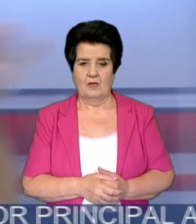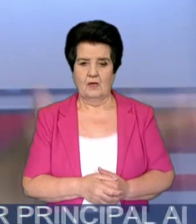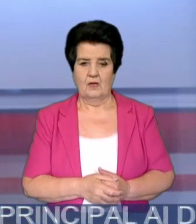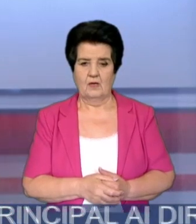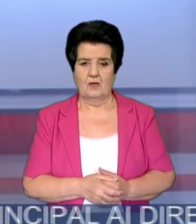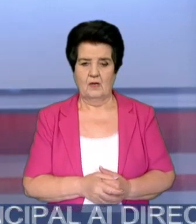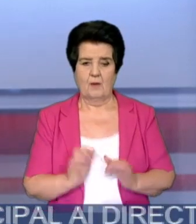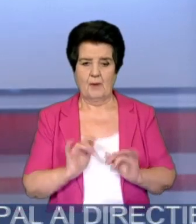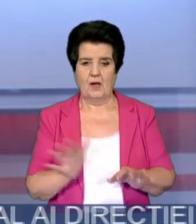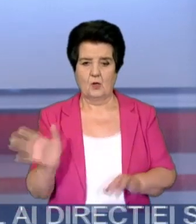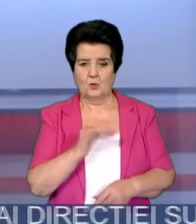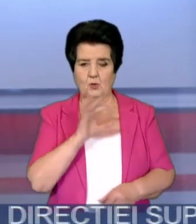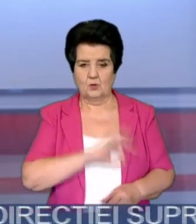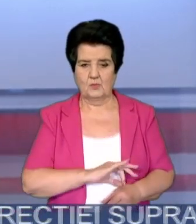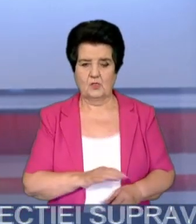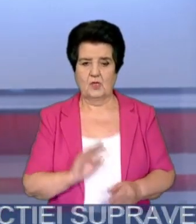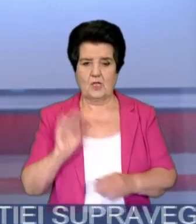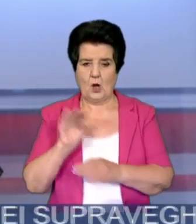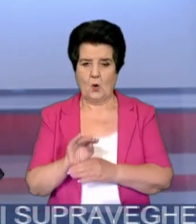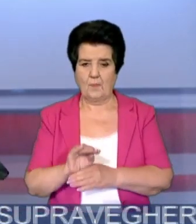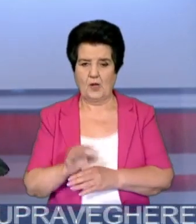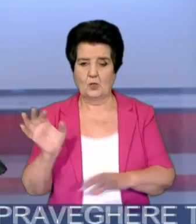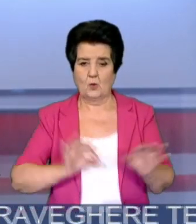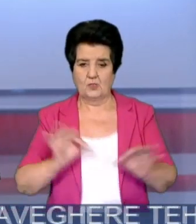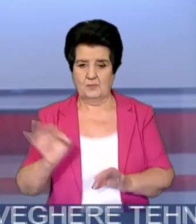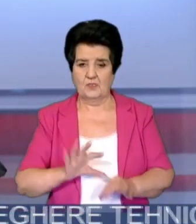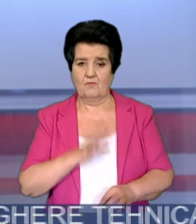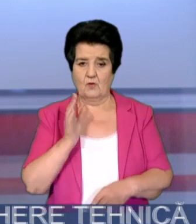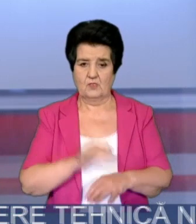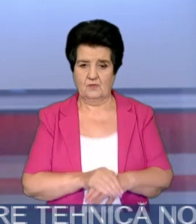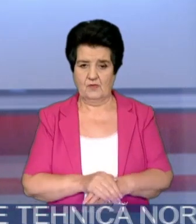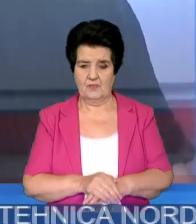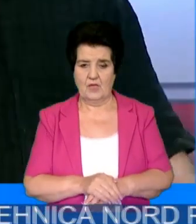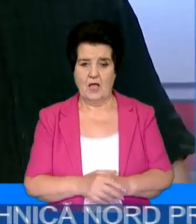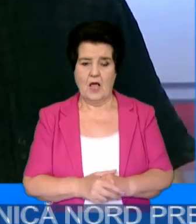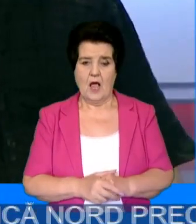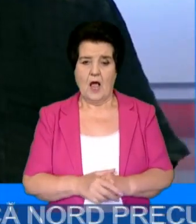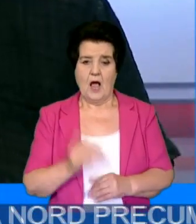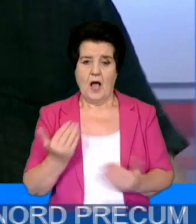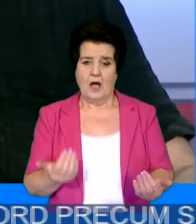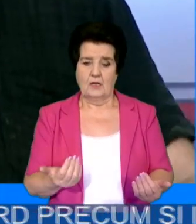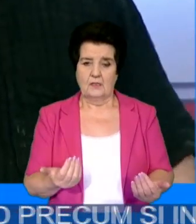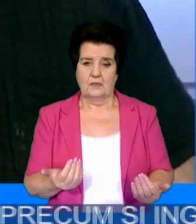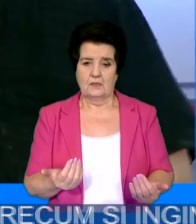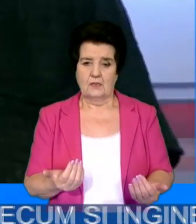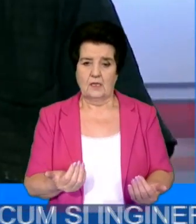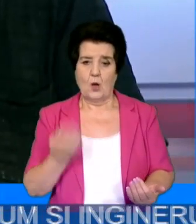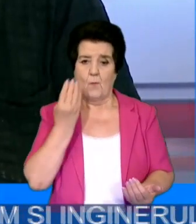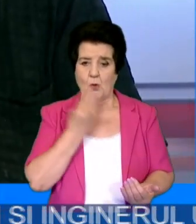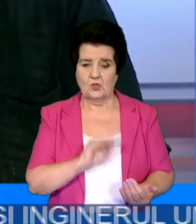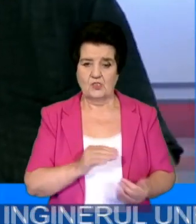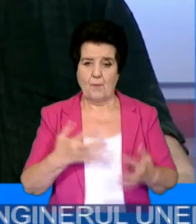practic toți consumatorii erau acoperiți cu aceste compensații și asta s-a dovedit a fi nesustenabil. Anul ăsta guvernul